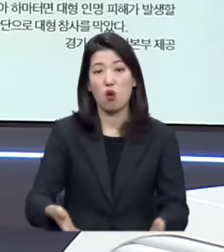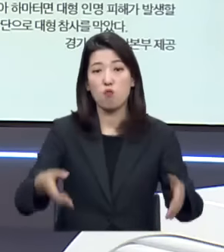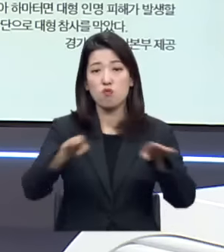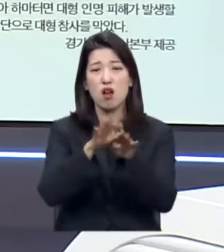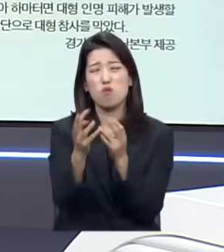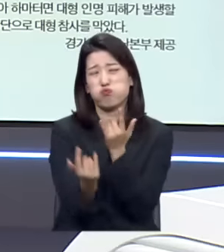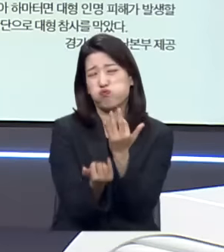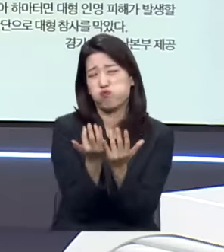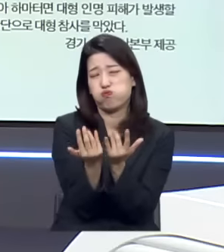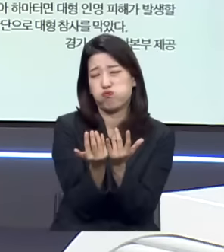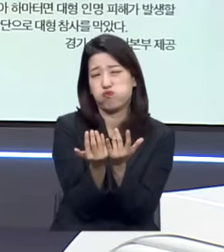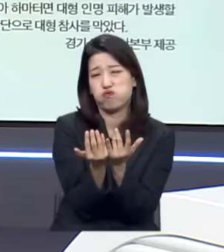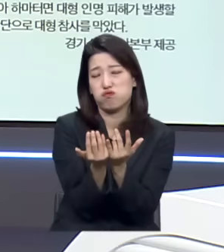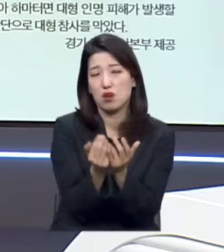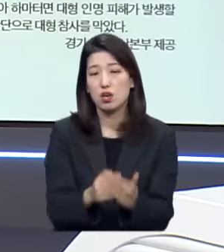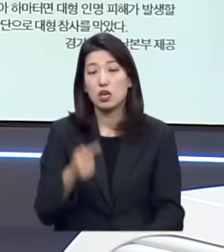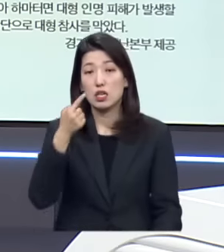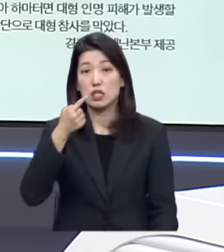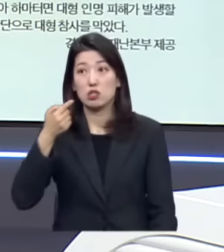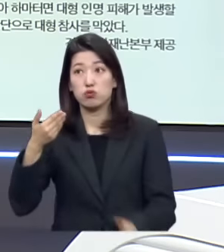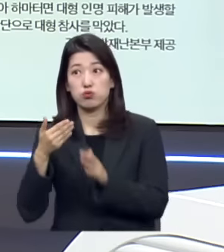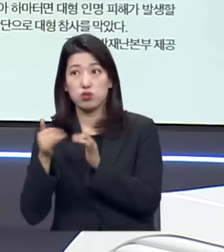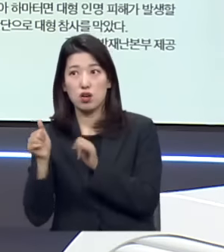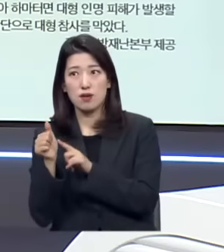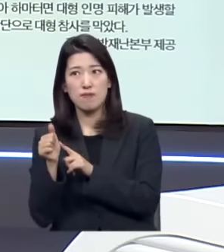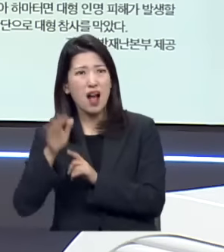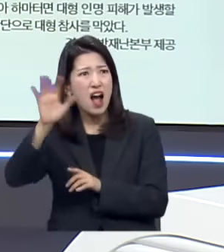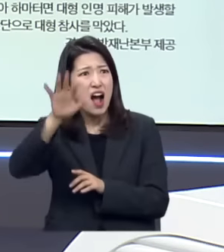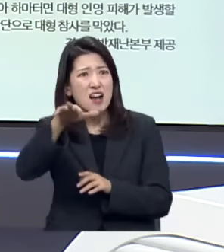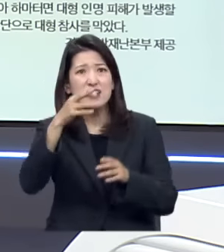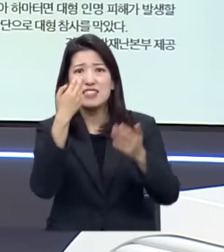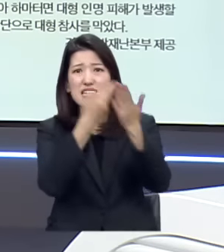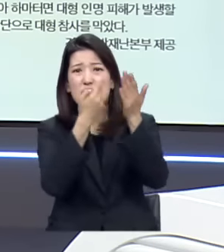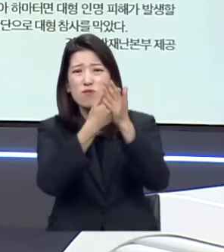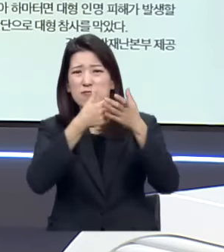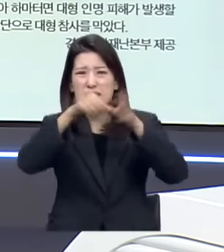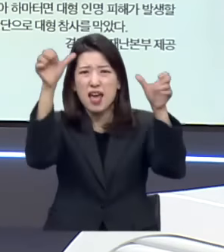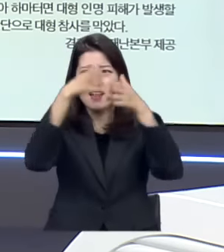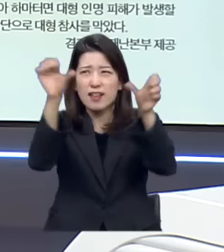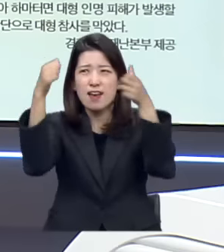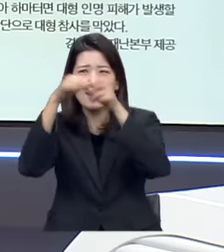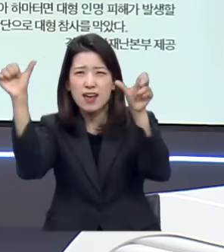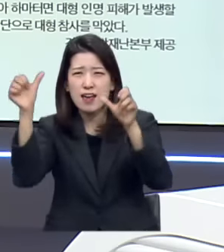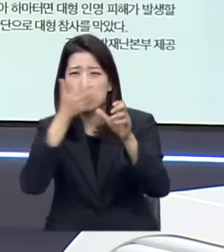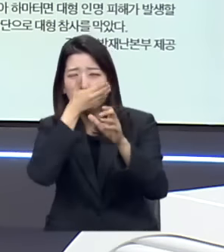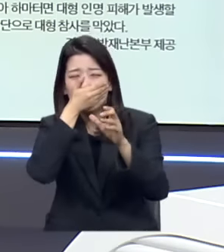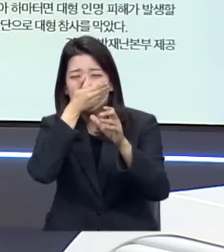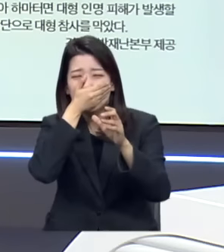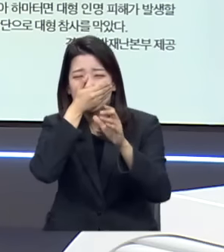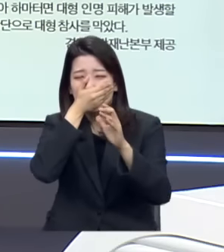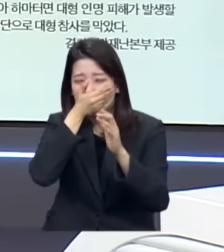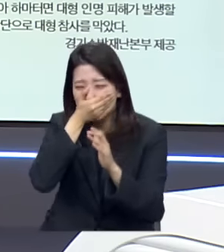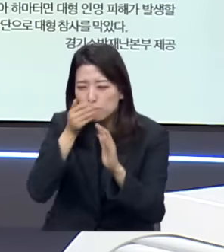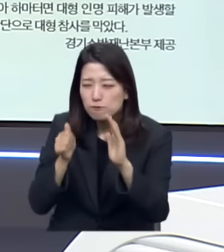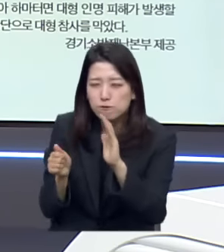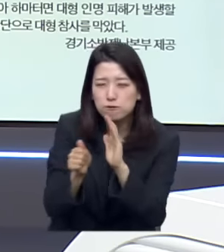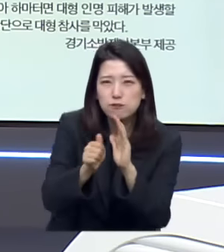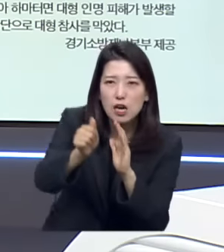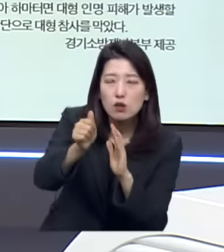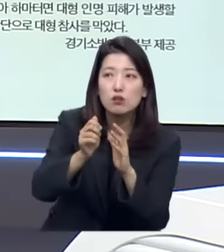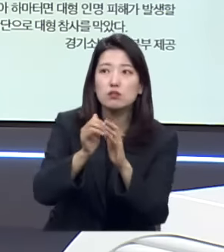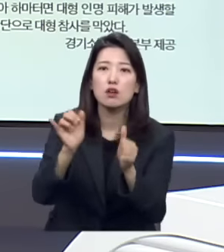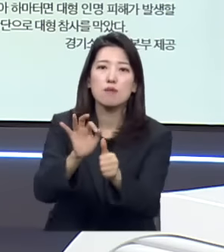깨며 진입, 마스크 씌워 구조, 소방대 기민한 대응, 54명을 구했다라는 거죠. 안산의